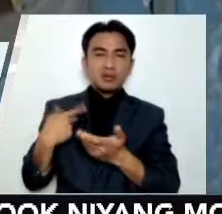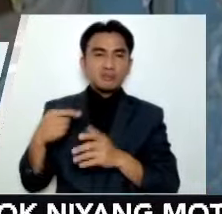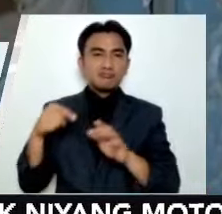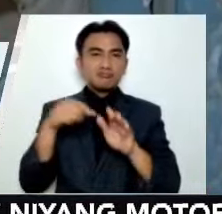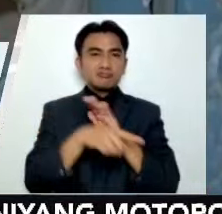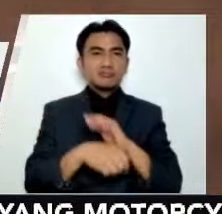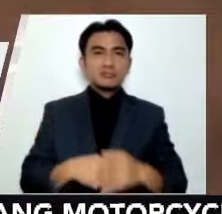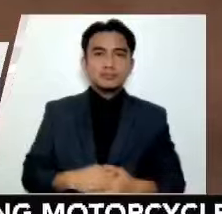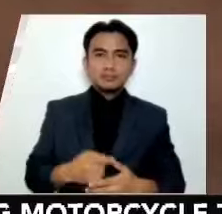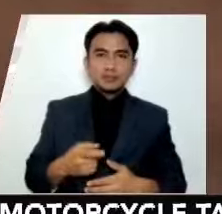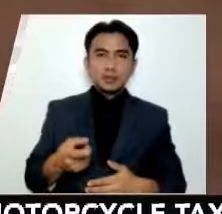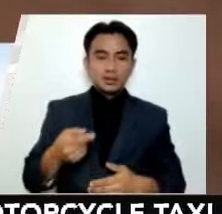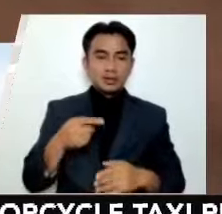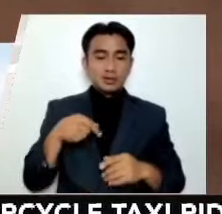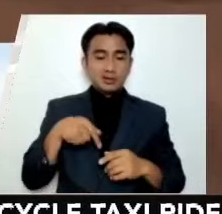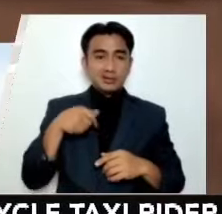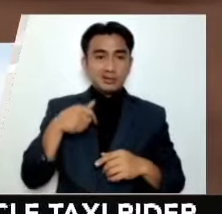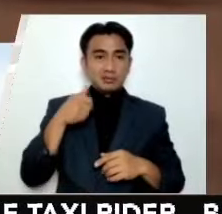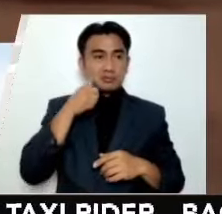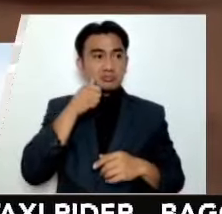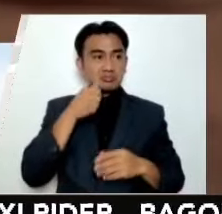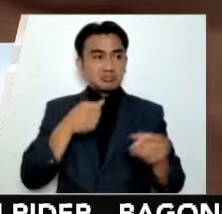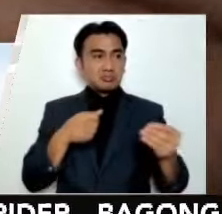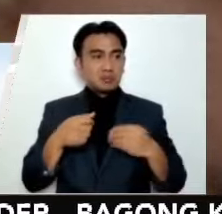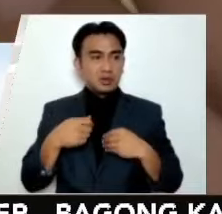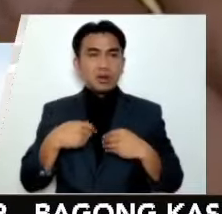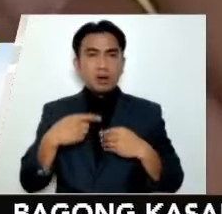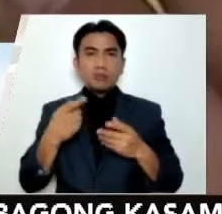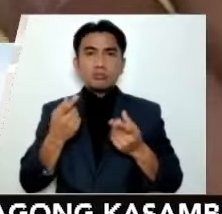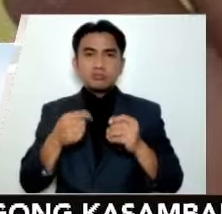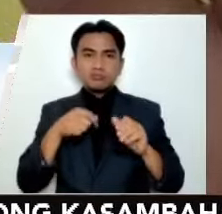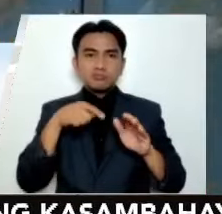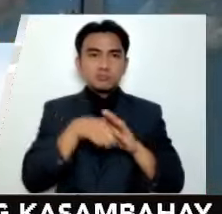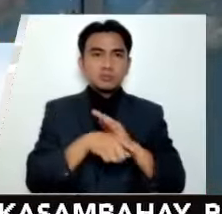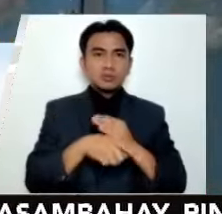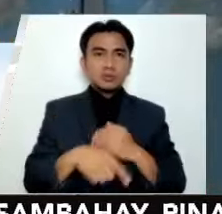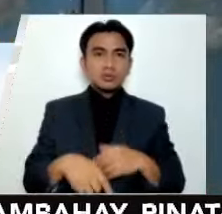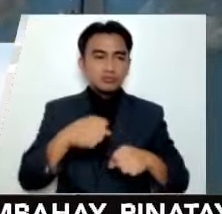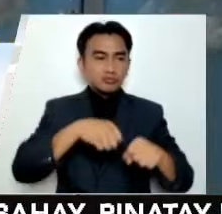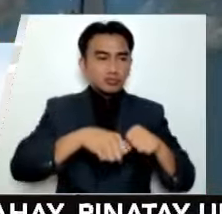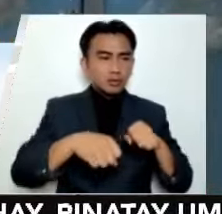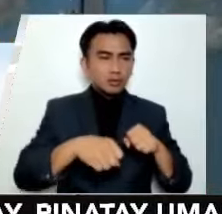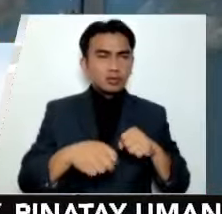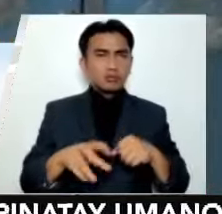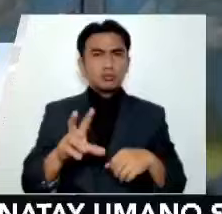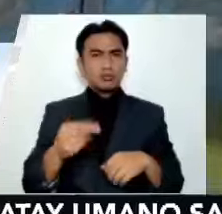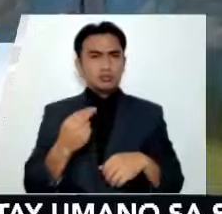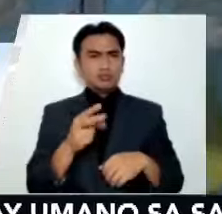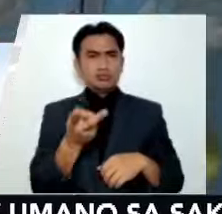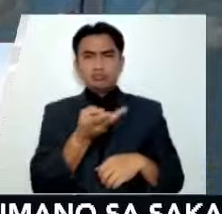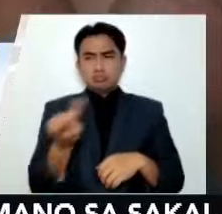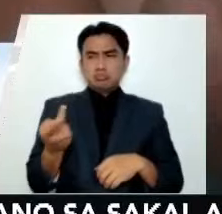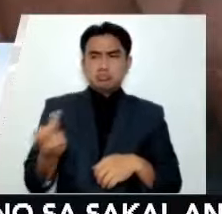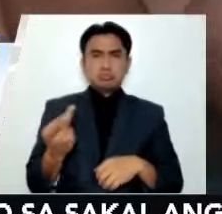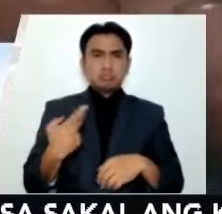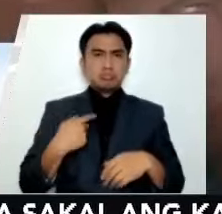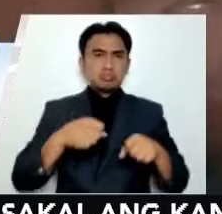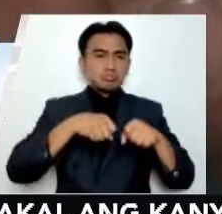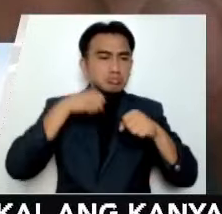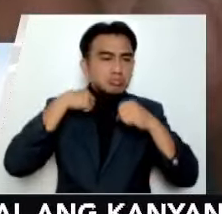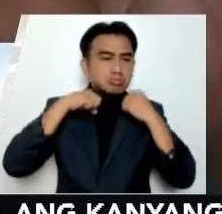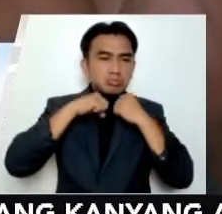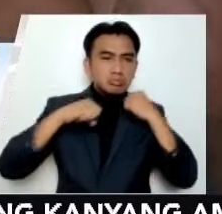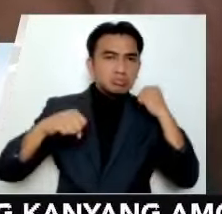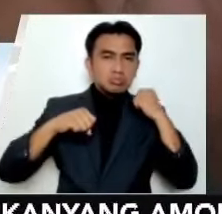Sa isa po. Pero ikaw sumakal. Dalawa po kami. Nag-ila po kami sa isang panyo po. Sabi,